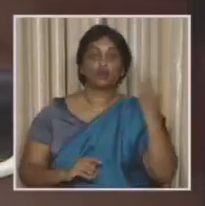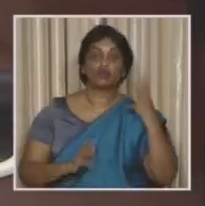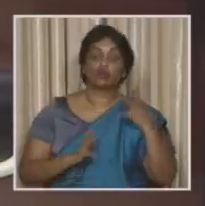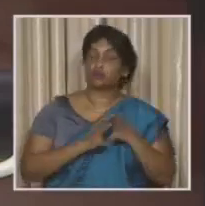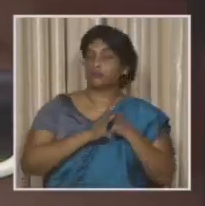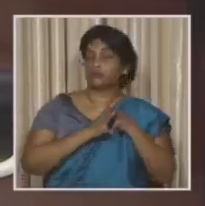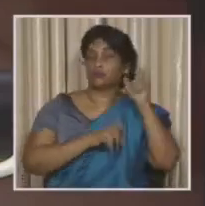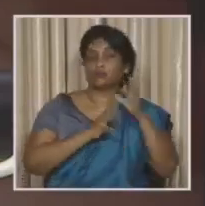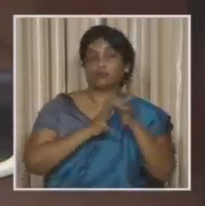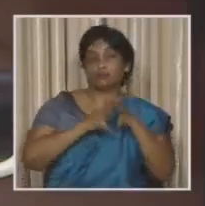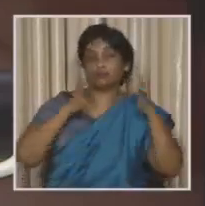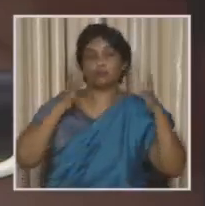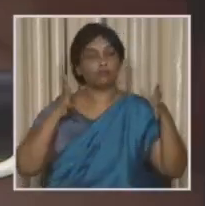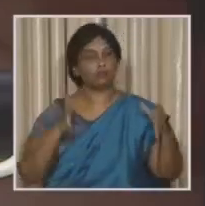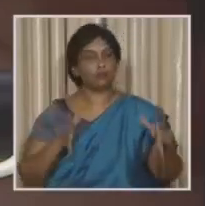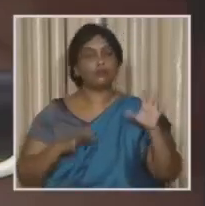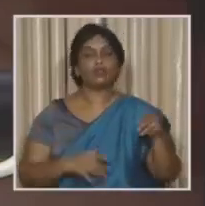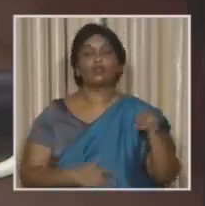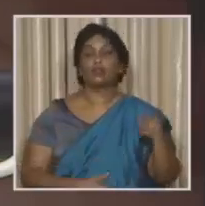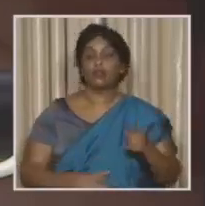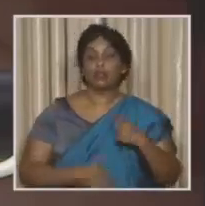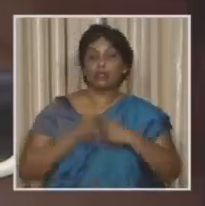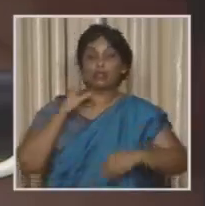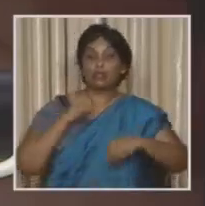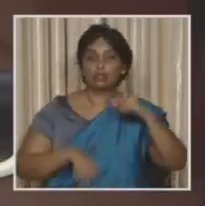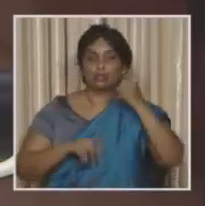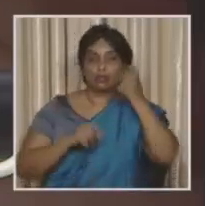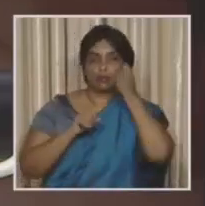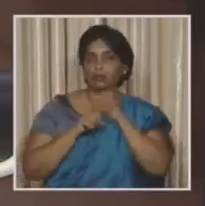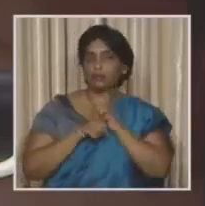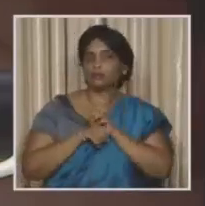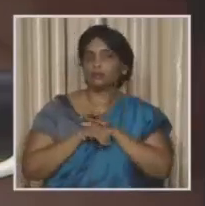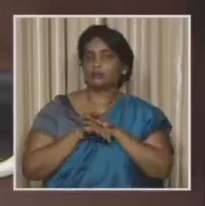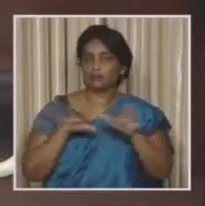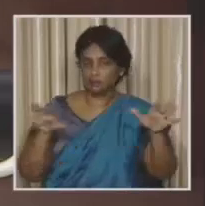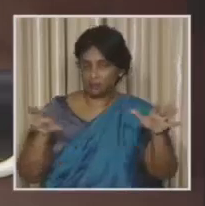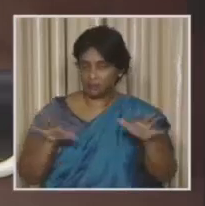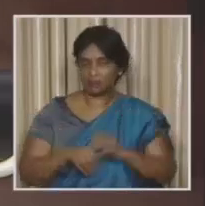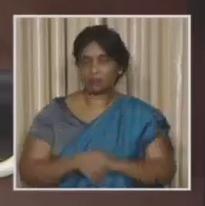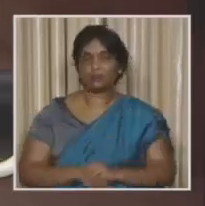ජාතිය ප්‍රධාන ජාතිය බවට පත් වෙනවාය කියලා දේශපාලනයක් නිර්මාණය කරා.